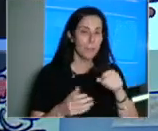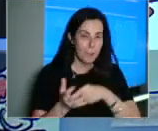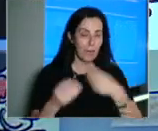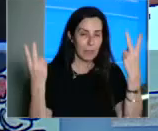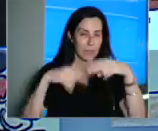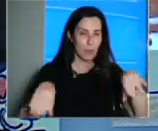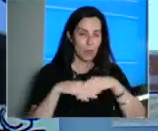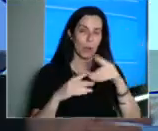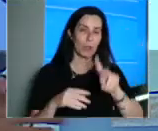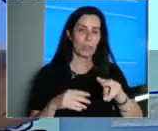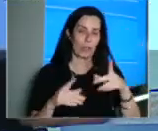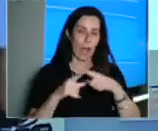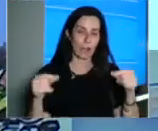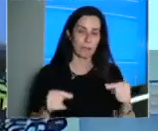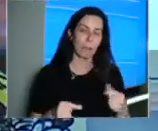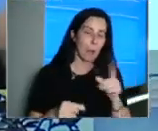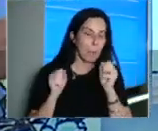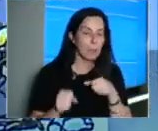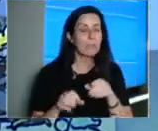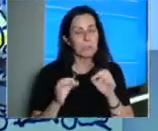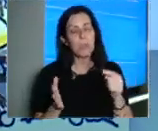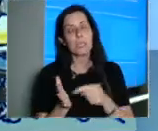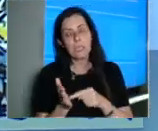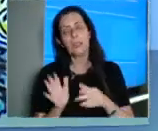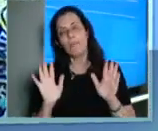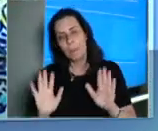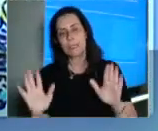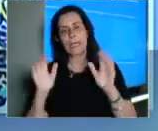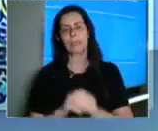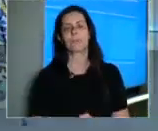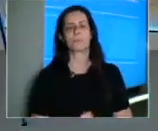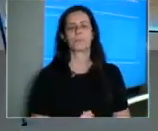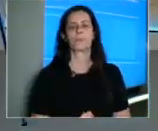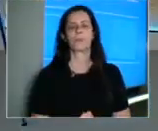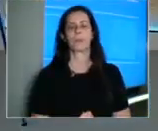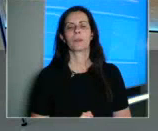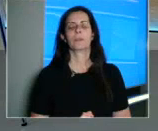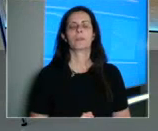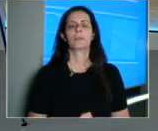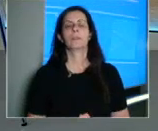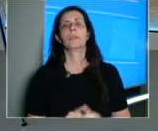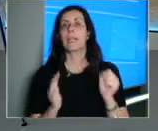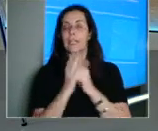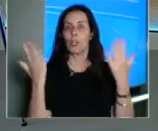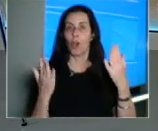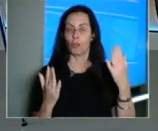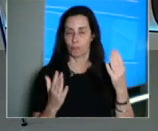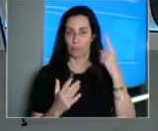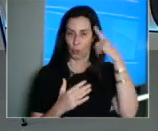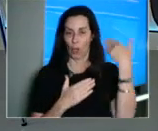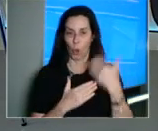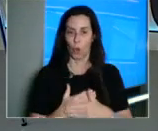עזה. לא משוכנע שזה בדיוק סדר הדברים, אבל נגיד. זה מה שקורה בישראל היום. בידיעות